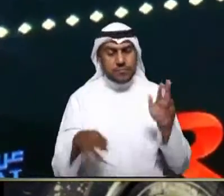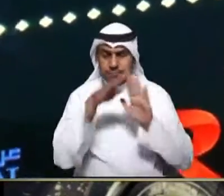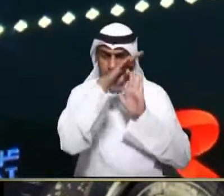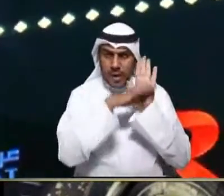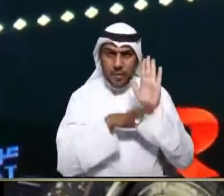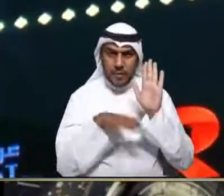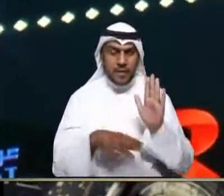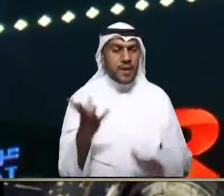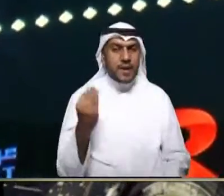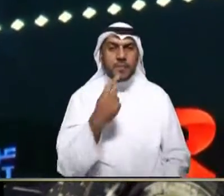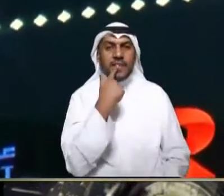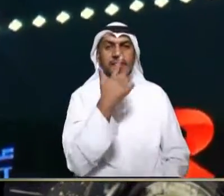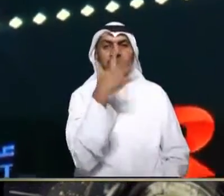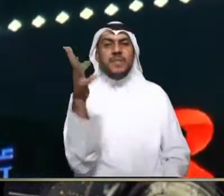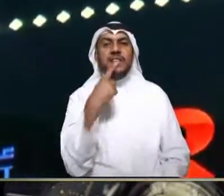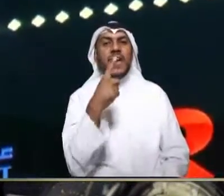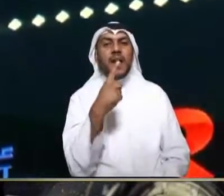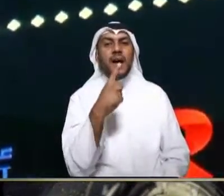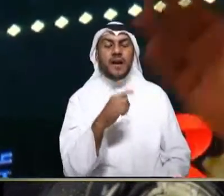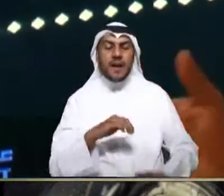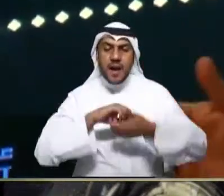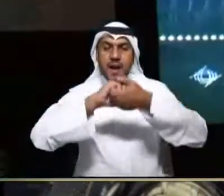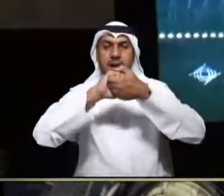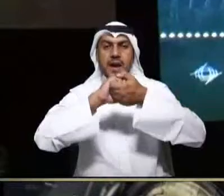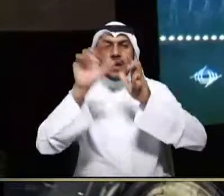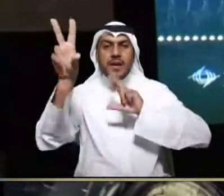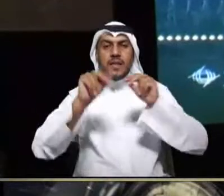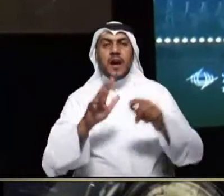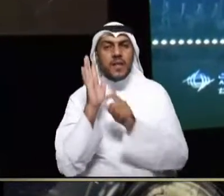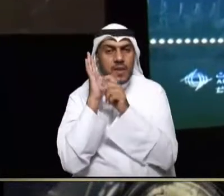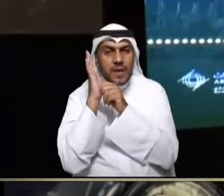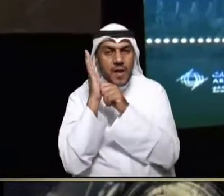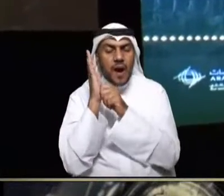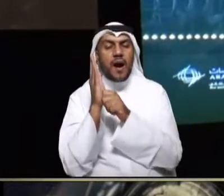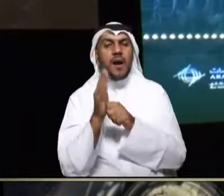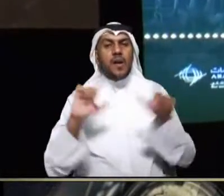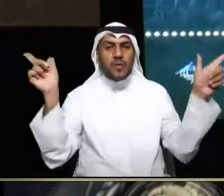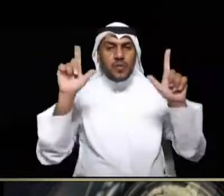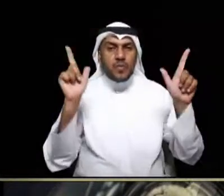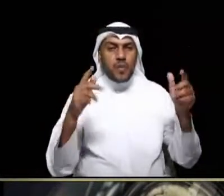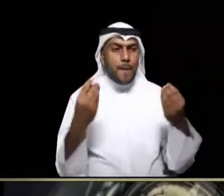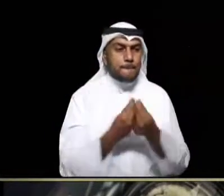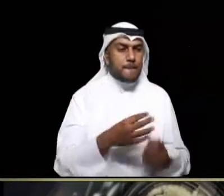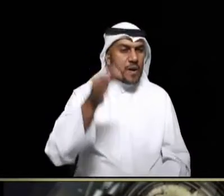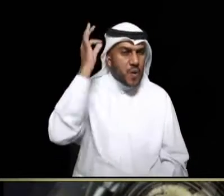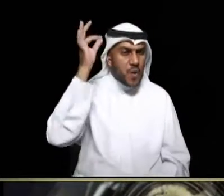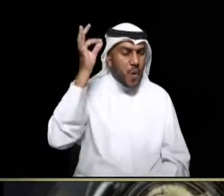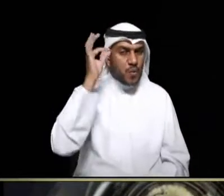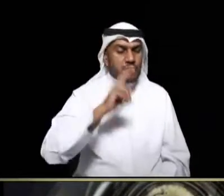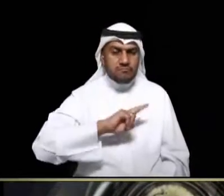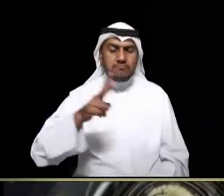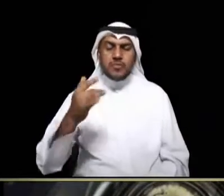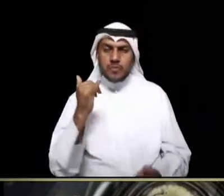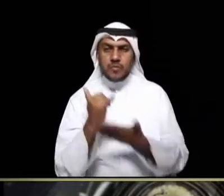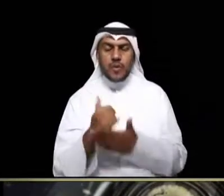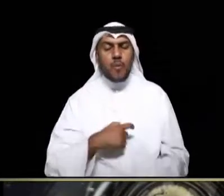نطاق إحياء خمسينية تأسيس الاتحاد بحضور وزير الشؤون الثقافية في الحكومة التونسية محمد زين العابدين ومدير